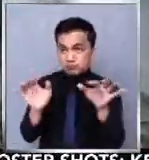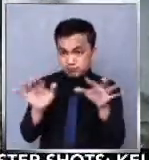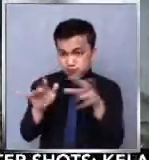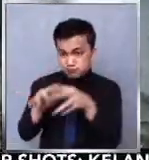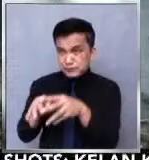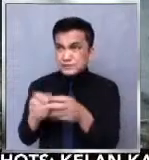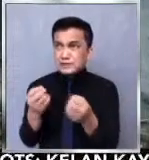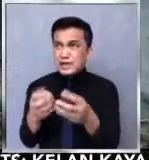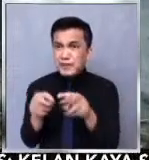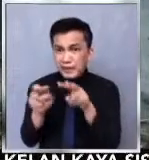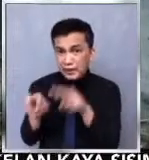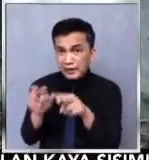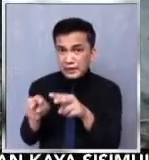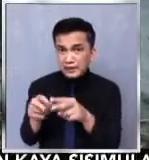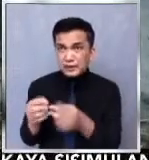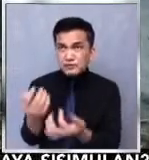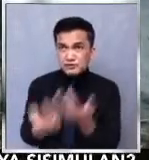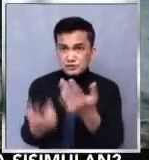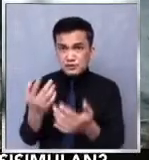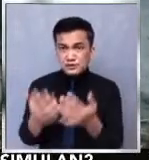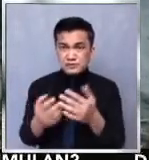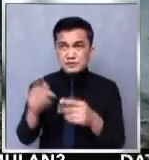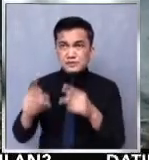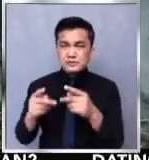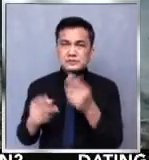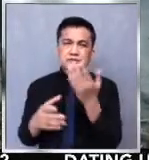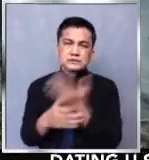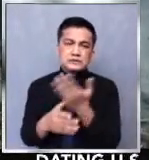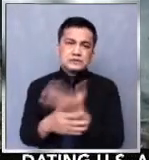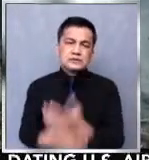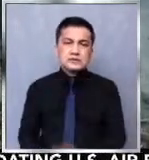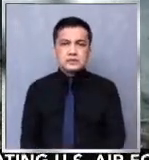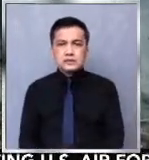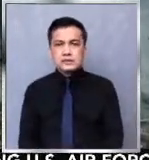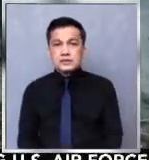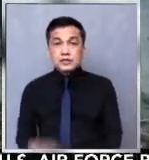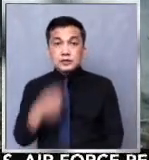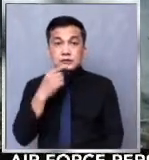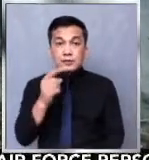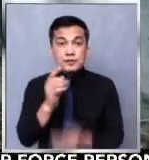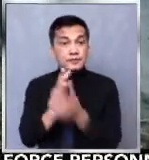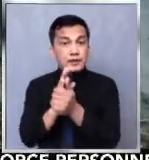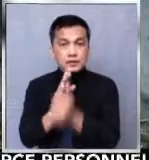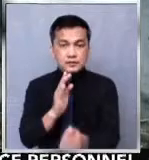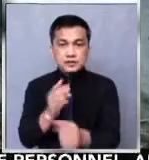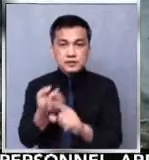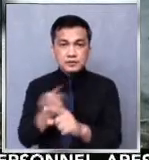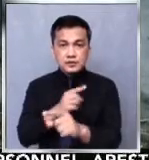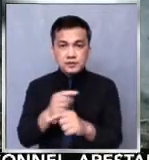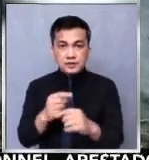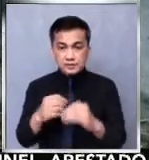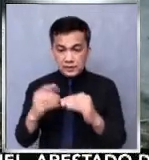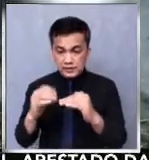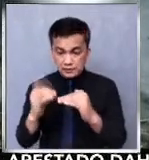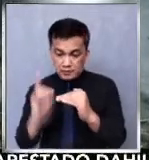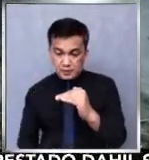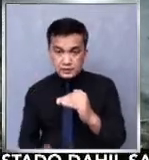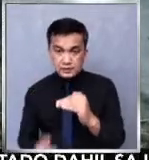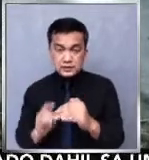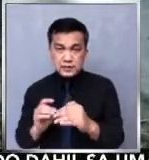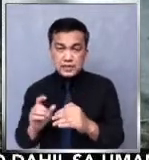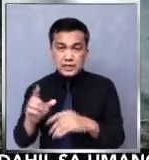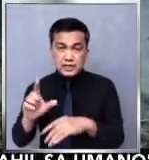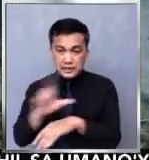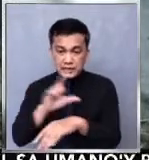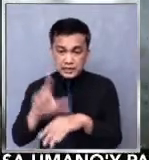silang sunugin ng mga residenteng na peperwisyo. Ayon sa mga eksperto, galing sa ilalim ng lupa ang mga alitangya at lumalabas